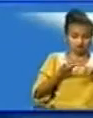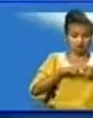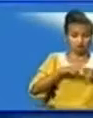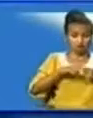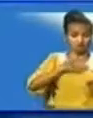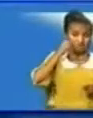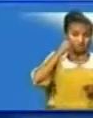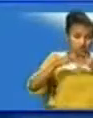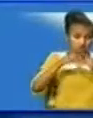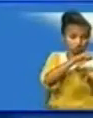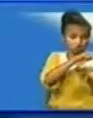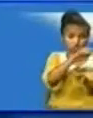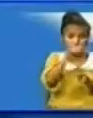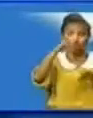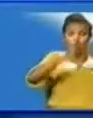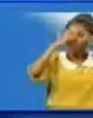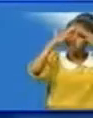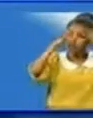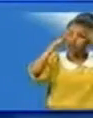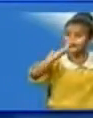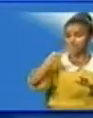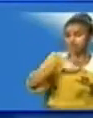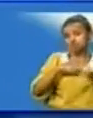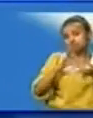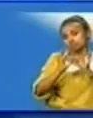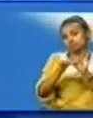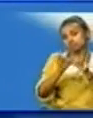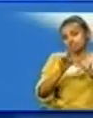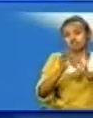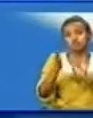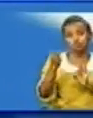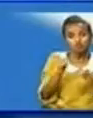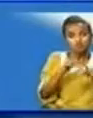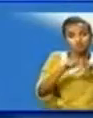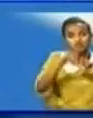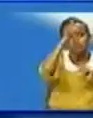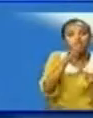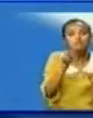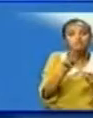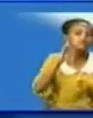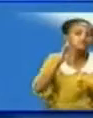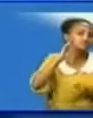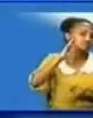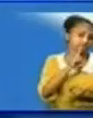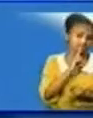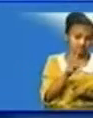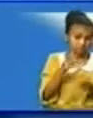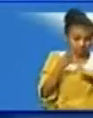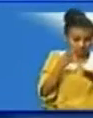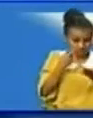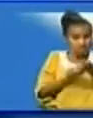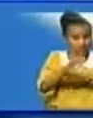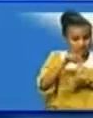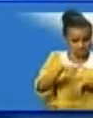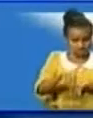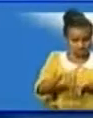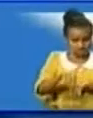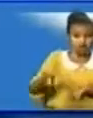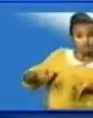ነበር ተርጉሙልኝ እያለ እየገረፋቸው ነው ልጆቹ ደግሞ ምልክት ቋንቋውን አይችሉም እና እንደዚህ አይነት ነገር አጋጥሞኛል